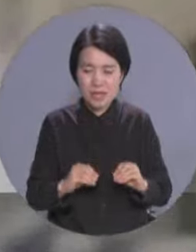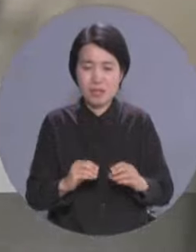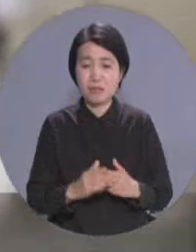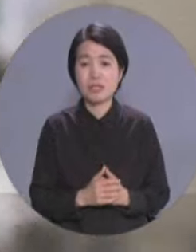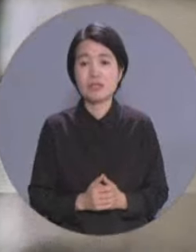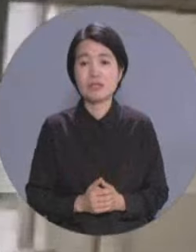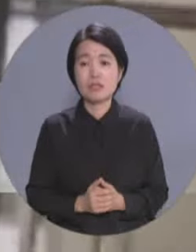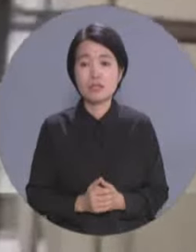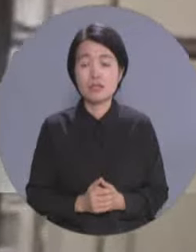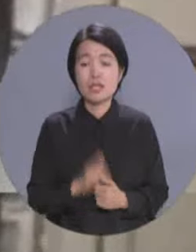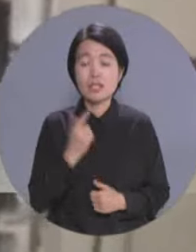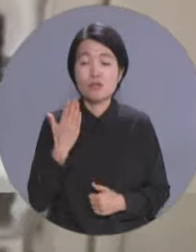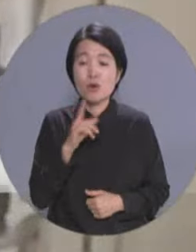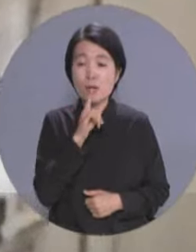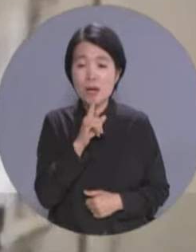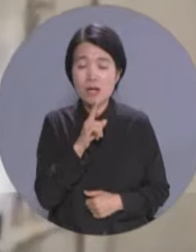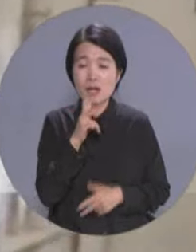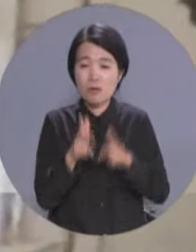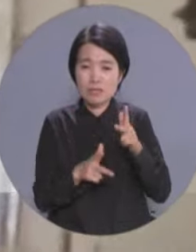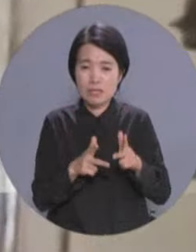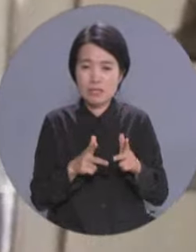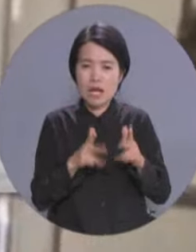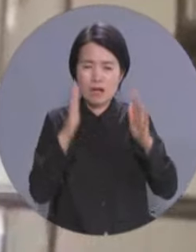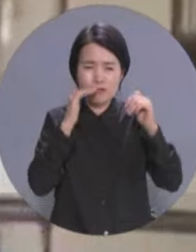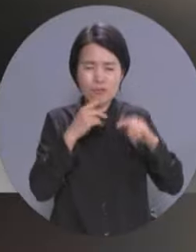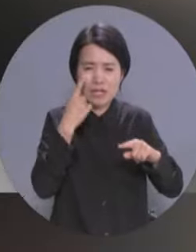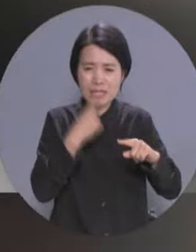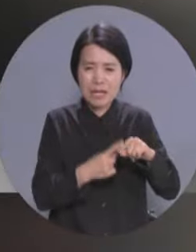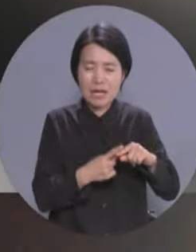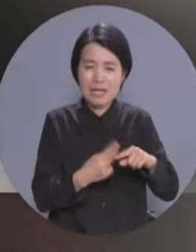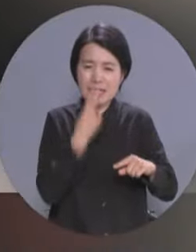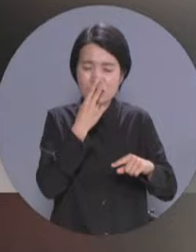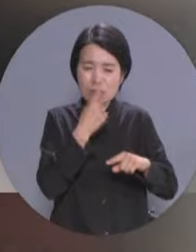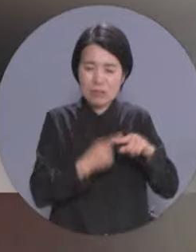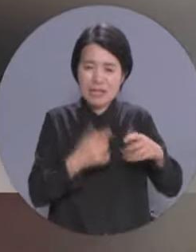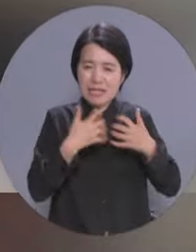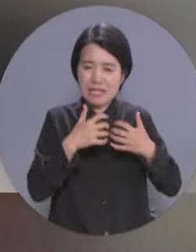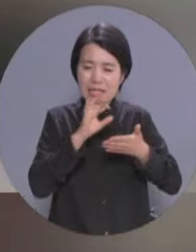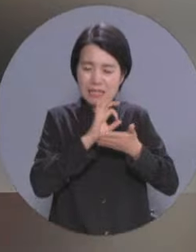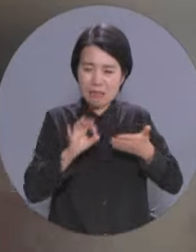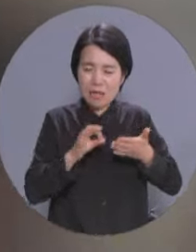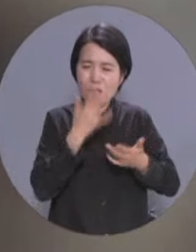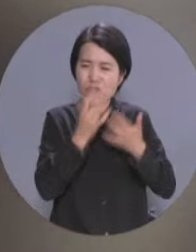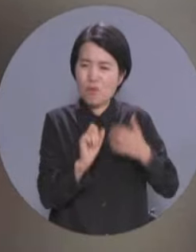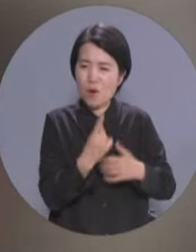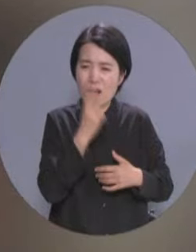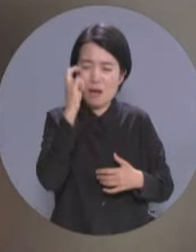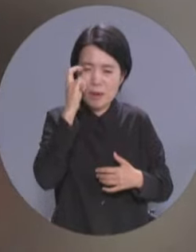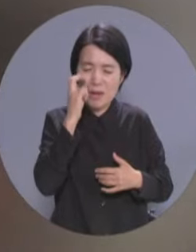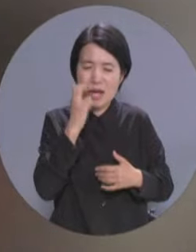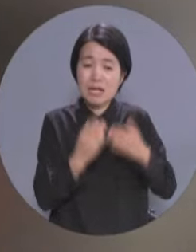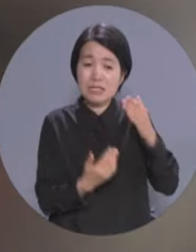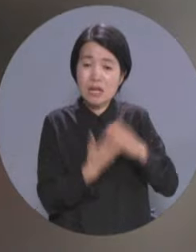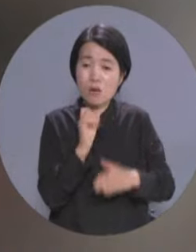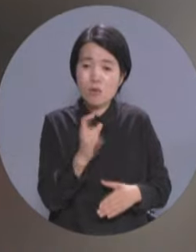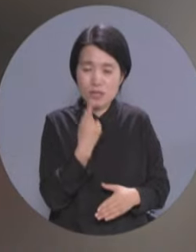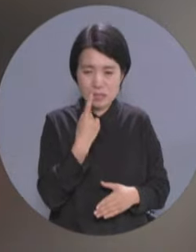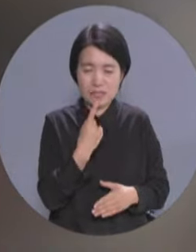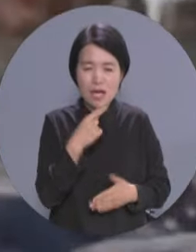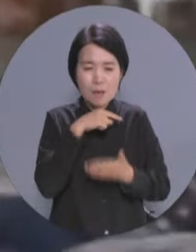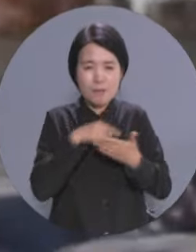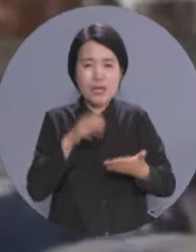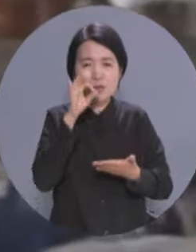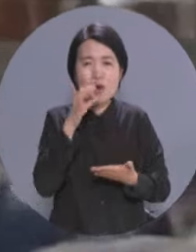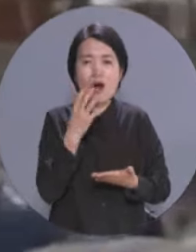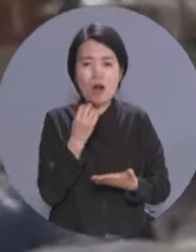진압했습니다 소방당국은 공장에서 철거 작업 중 산소 절단기를 사용하다 불이난 것으로 보고 정확한 원인과 피해